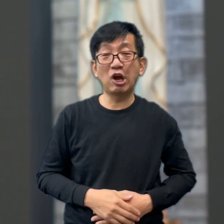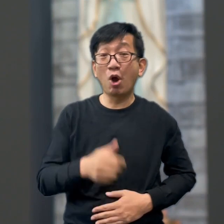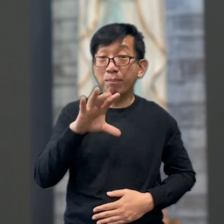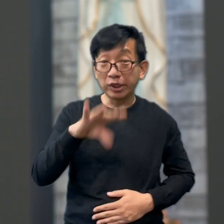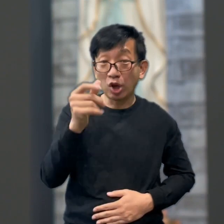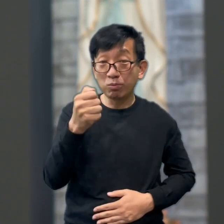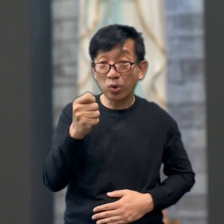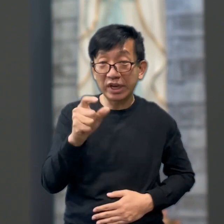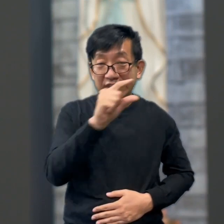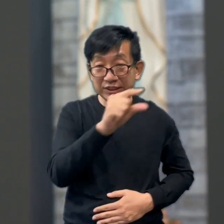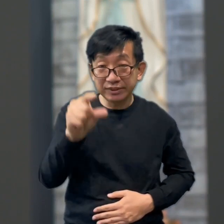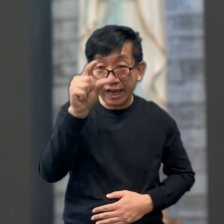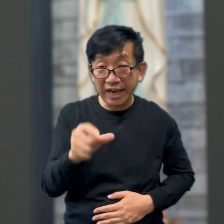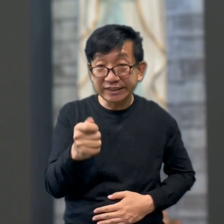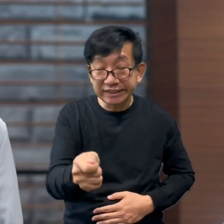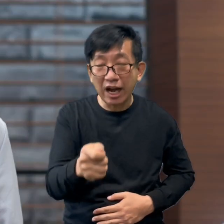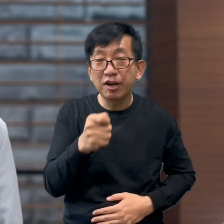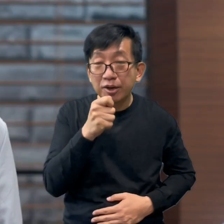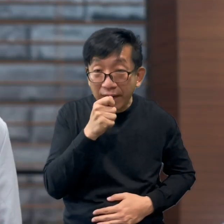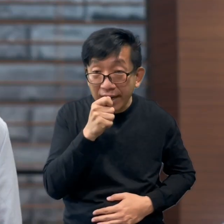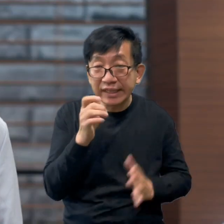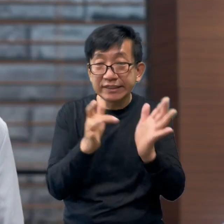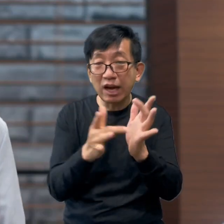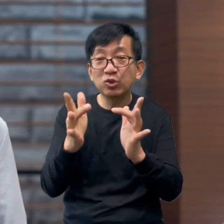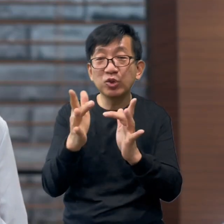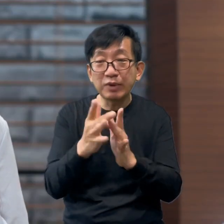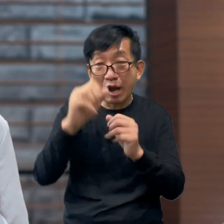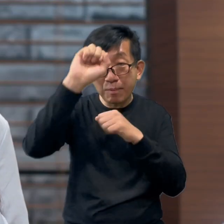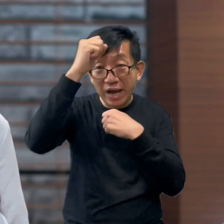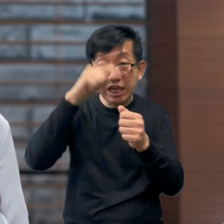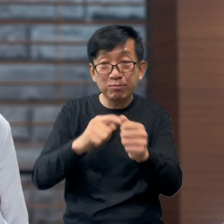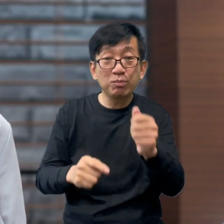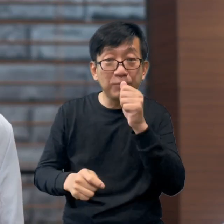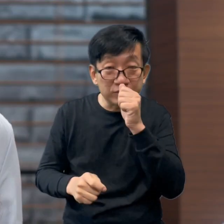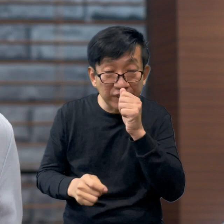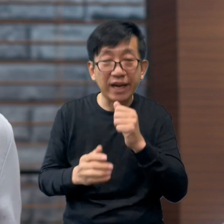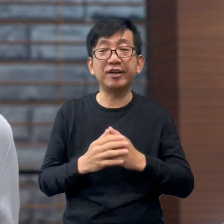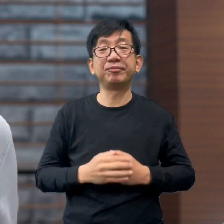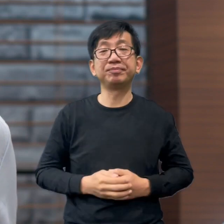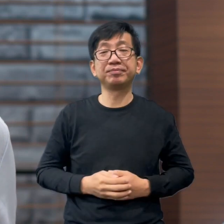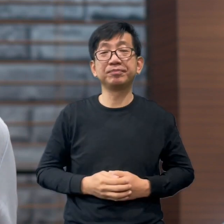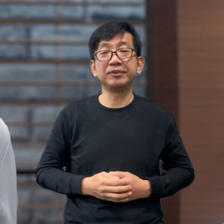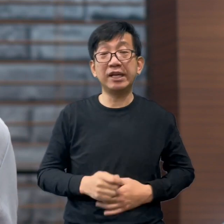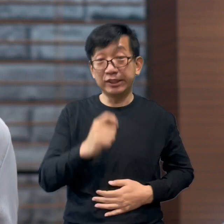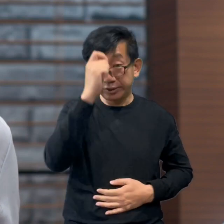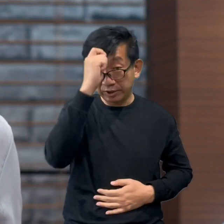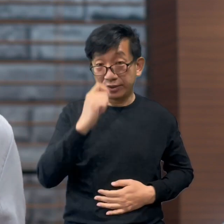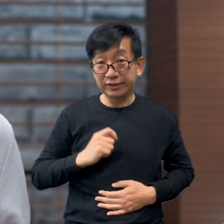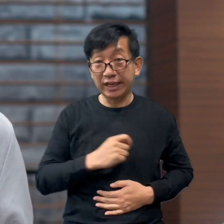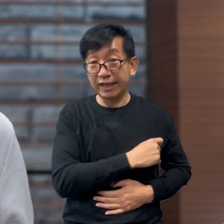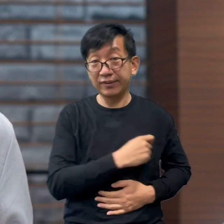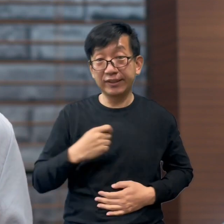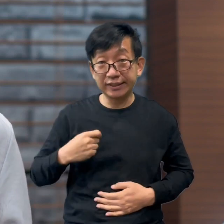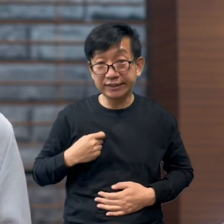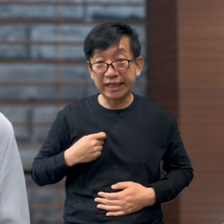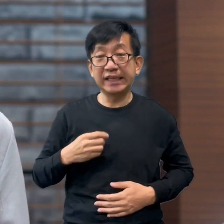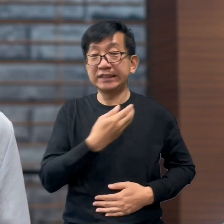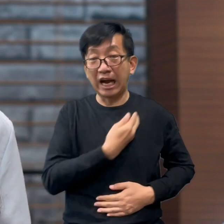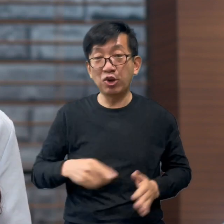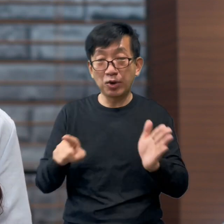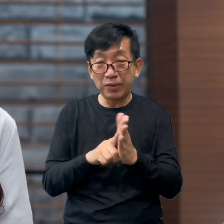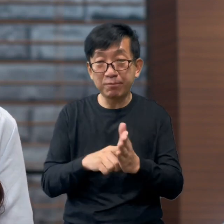바칠까요? 먼저 묵주의 십자고상을 잡은 채 예수님의 발 부분에 입을 맞추고